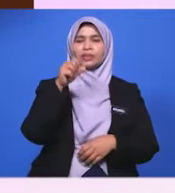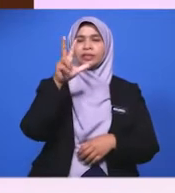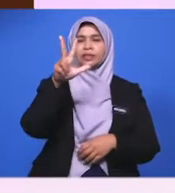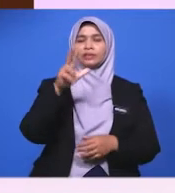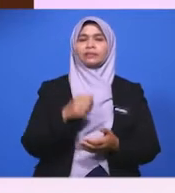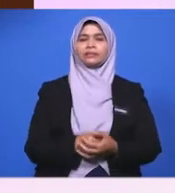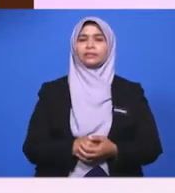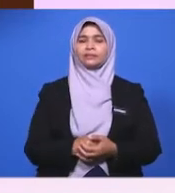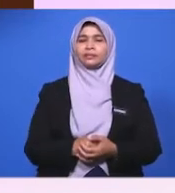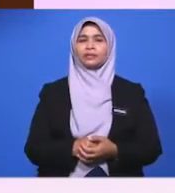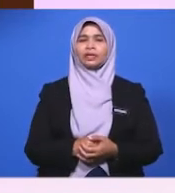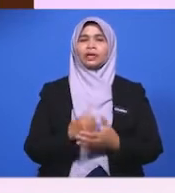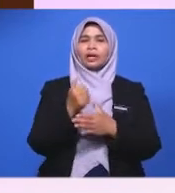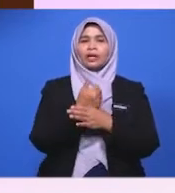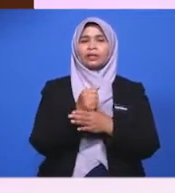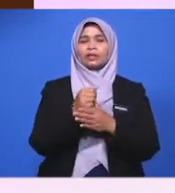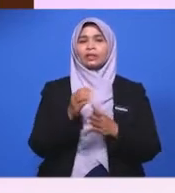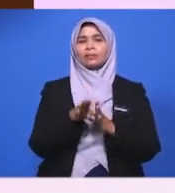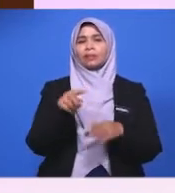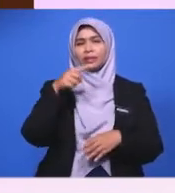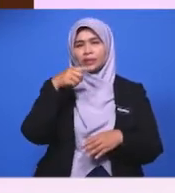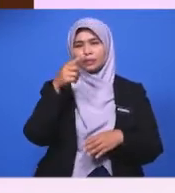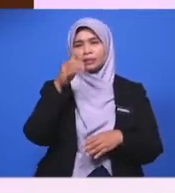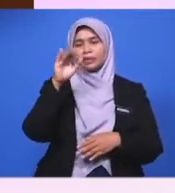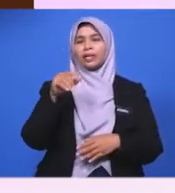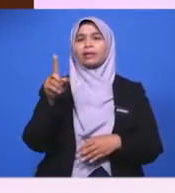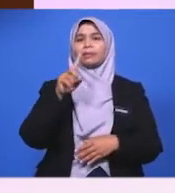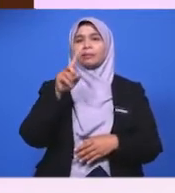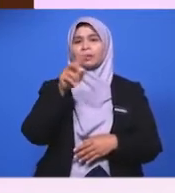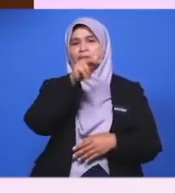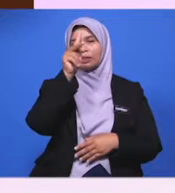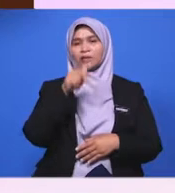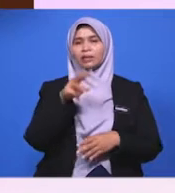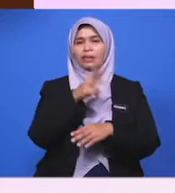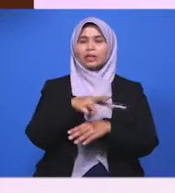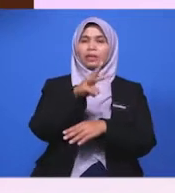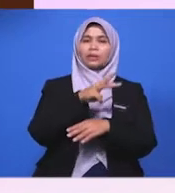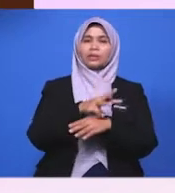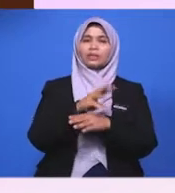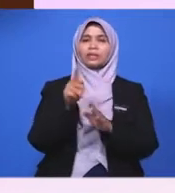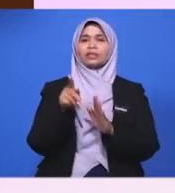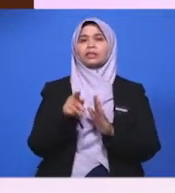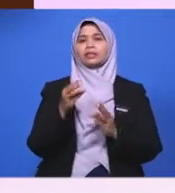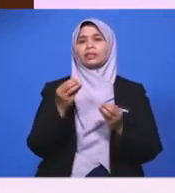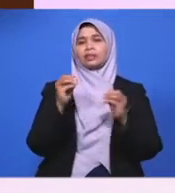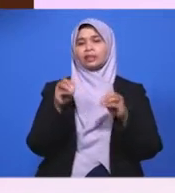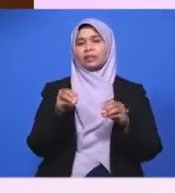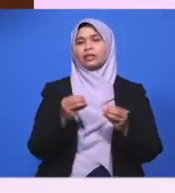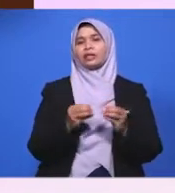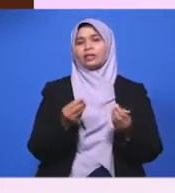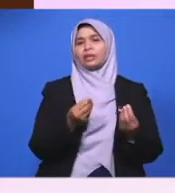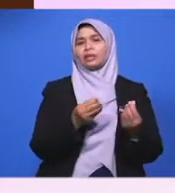ketiga. Antara berikut, yang manakah kawasan peranginan tanah